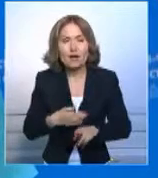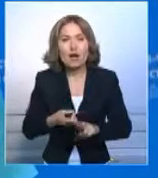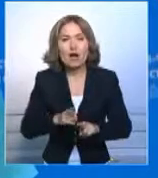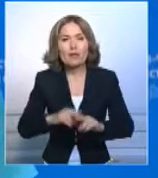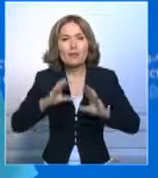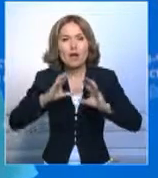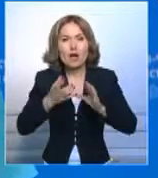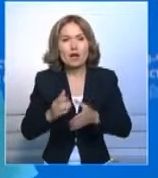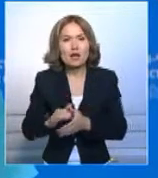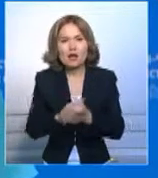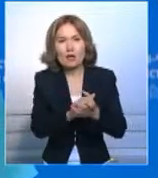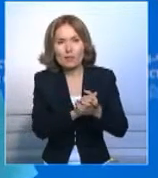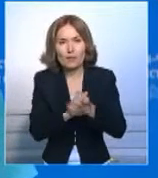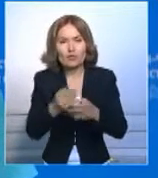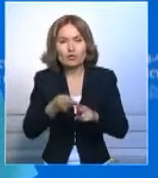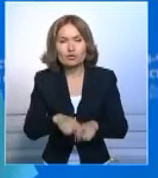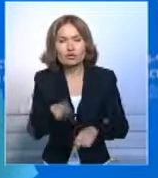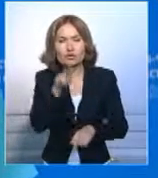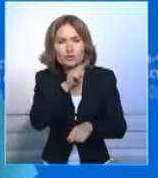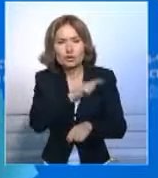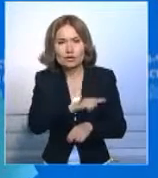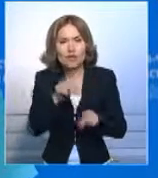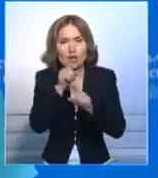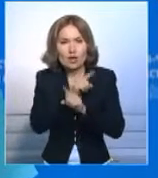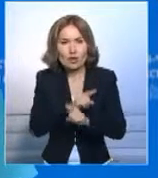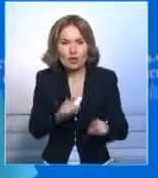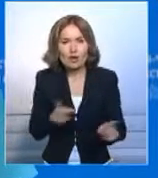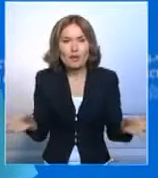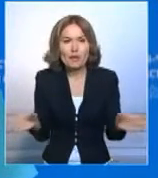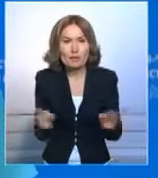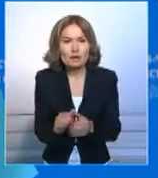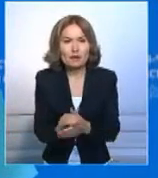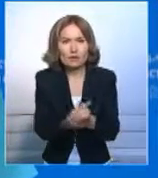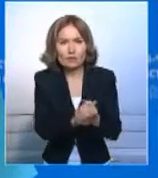қауымдастықты бұл бағытта тиімді жұмыс істеу үшін бірлікке шақырамыз.